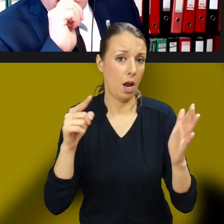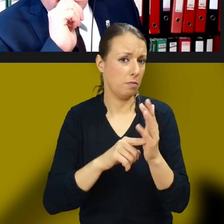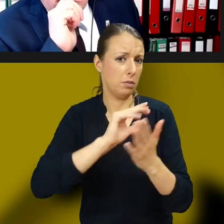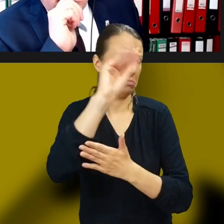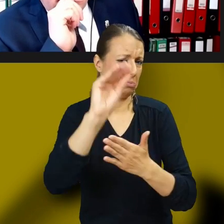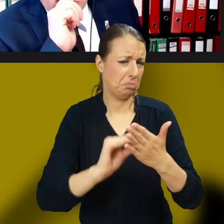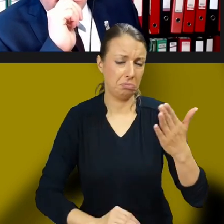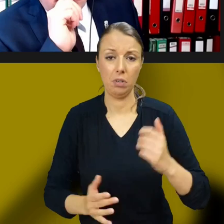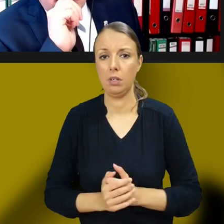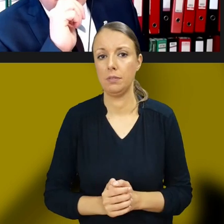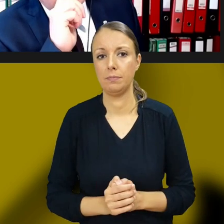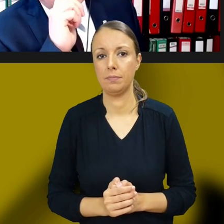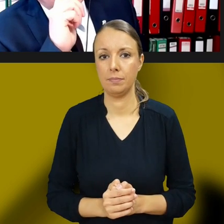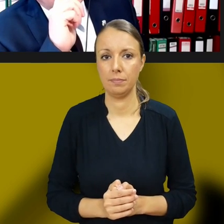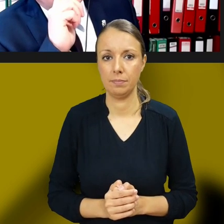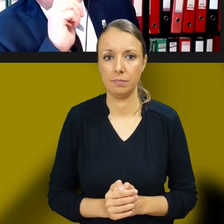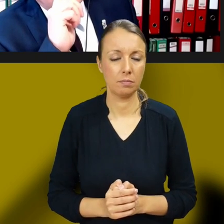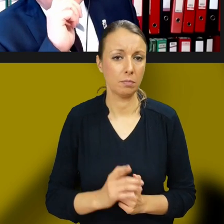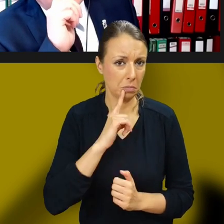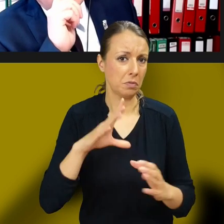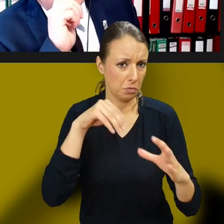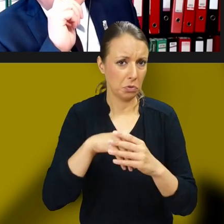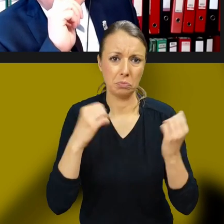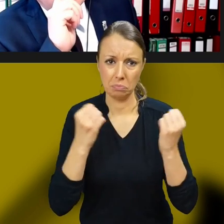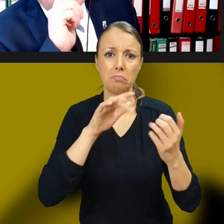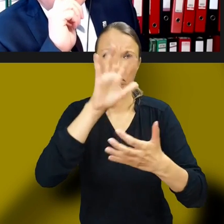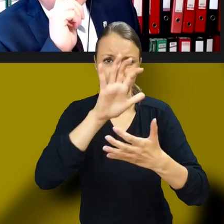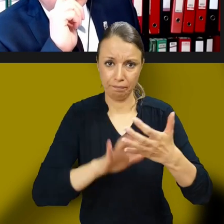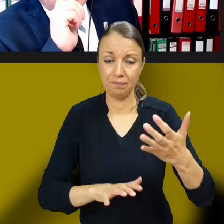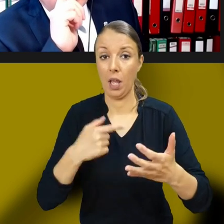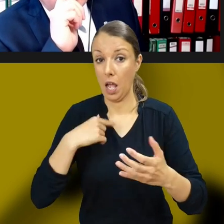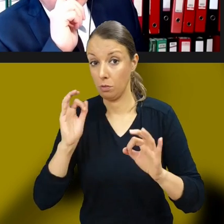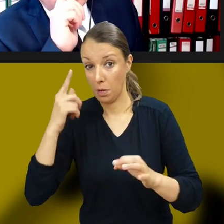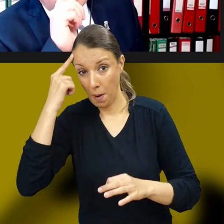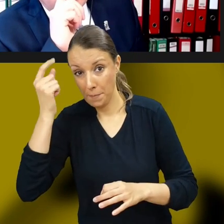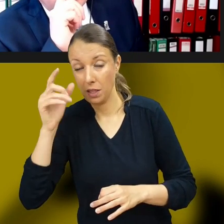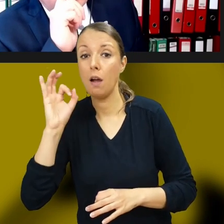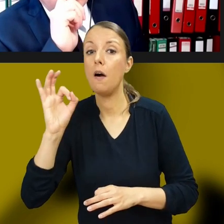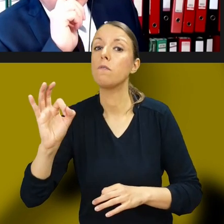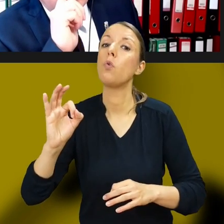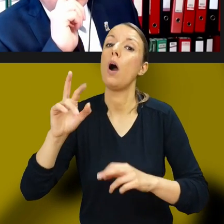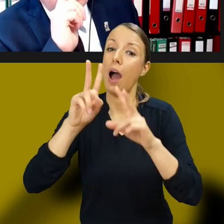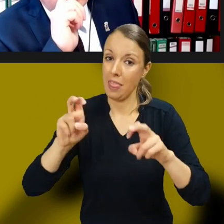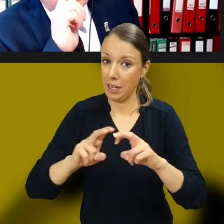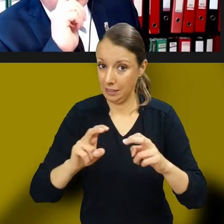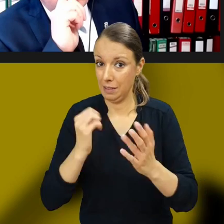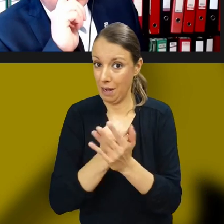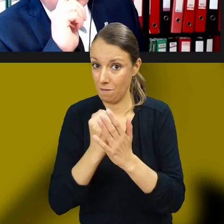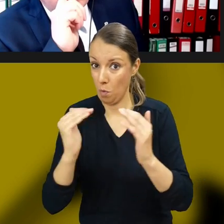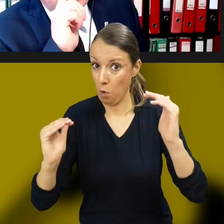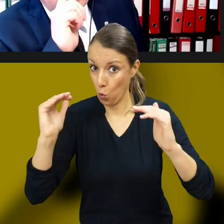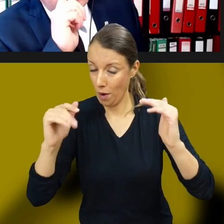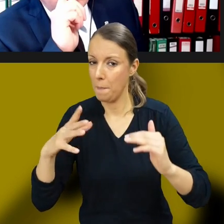w słowo pisane. I jeżeli dobrze pamiętam ze swoich analiz prawnoporównawczych, tam wyszedł taki ciekawy wątek,